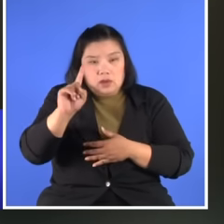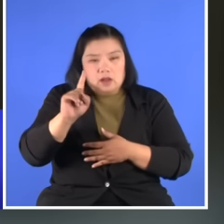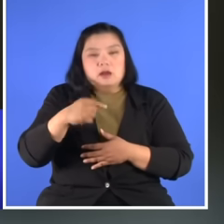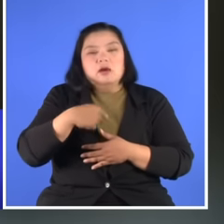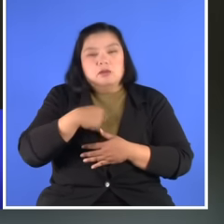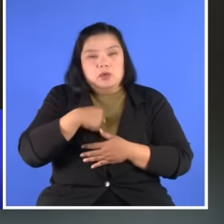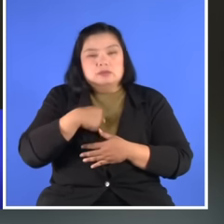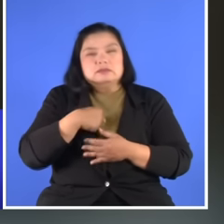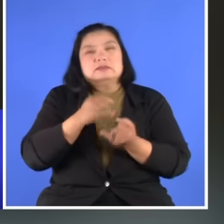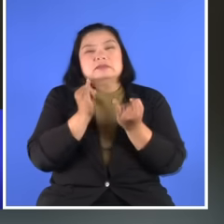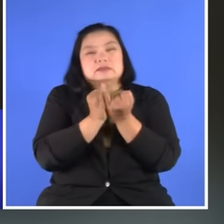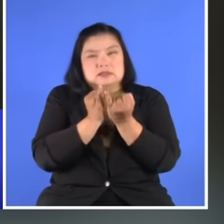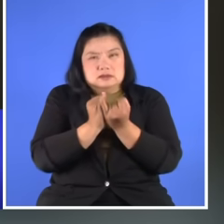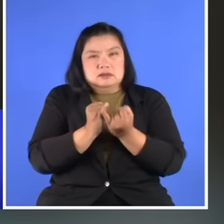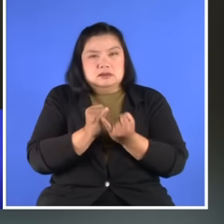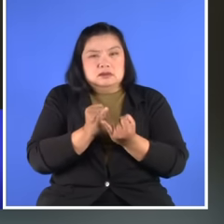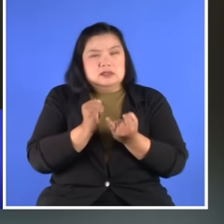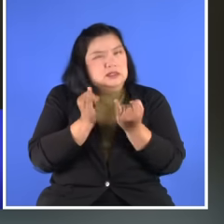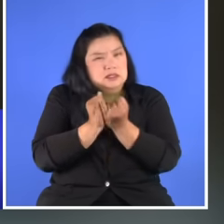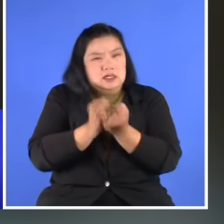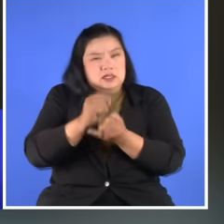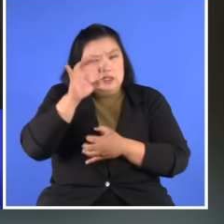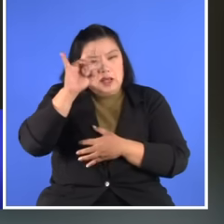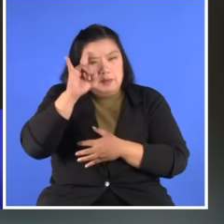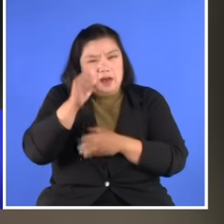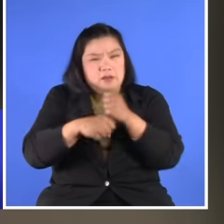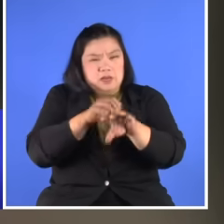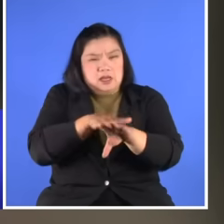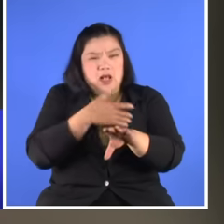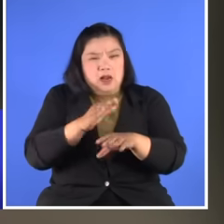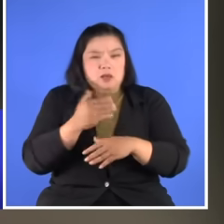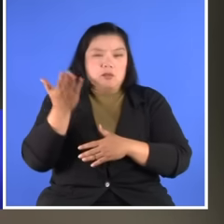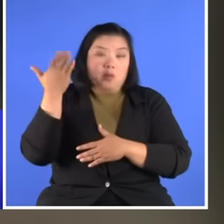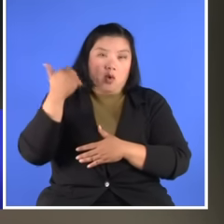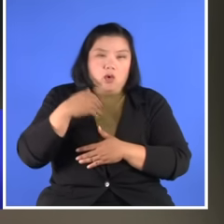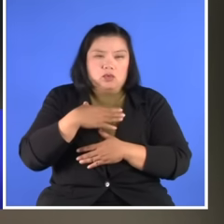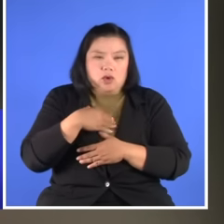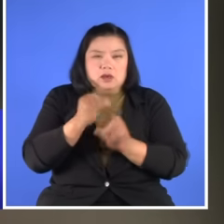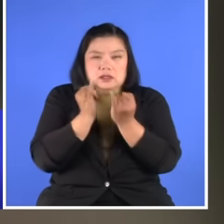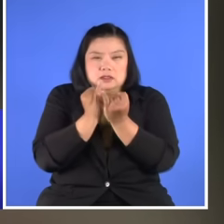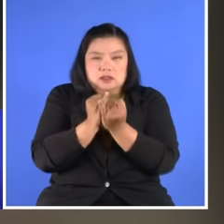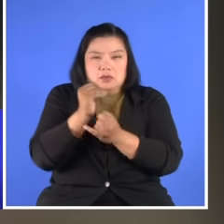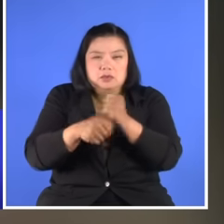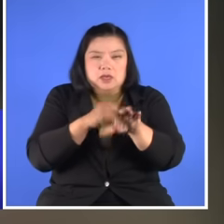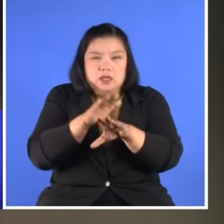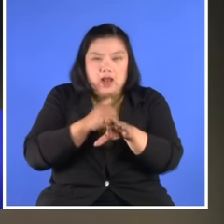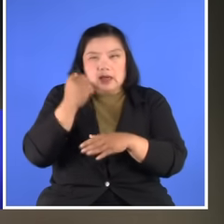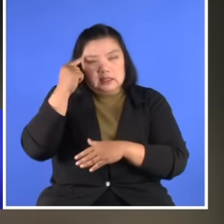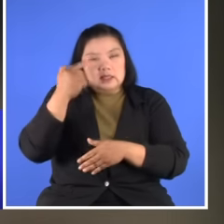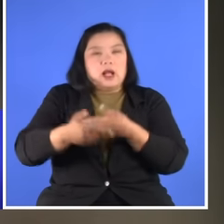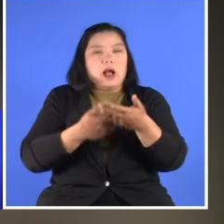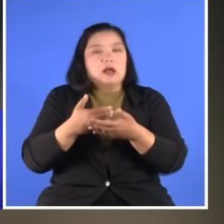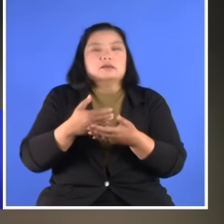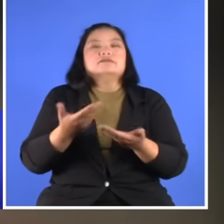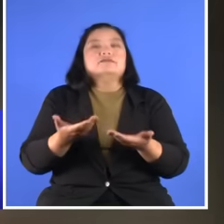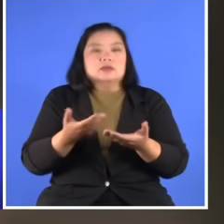เสพยาเสพติดมานานมากคือติดยามานานมากโดยตอนแรกเนี่ยเป็นเพียงผู้เสพนะพอเสพหนักเข้าอ้าก็ผันตัวมาเป็นผู้ค้าดีกว่าว่าอย่าง